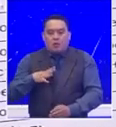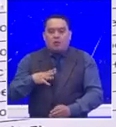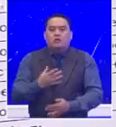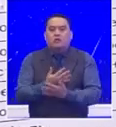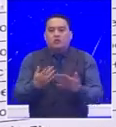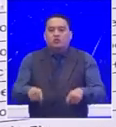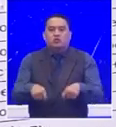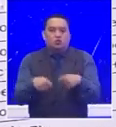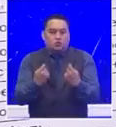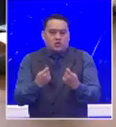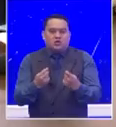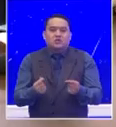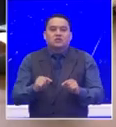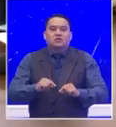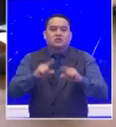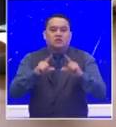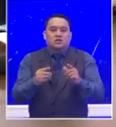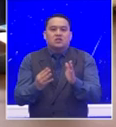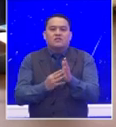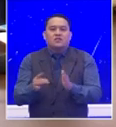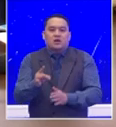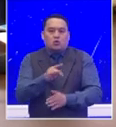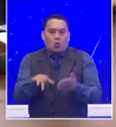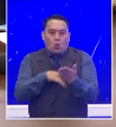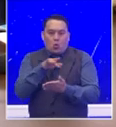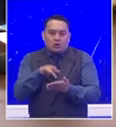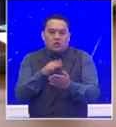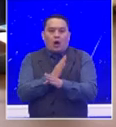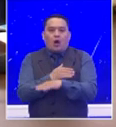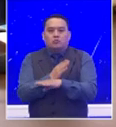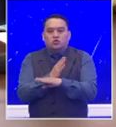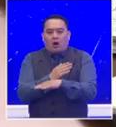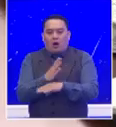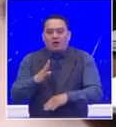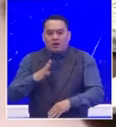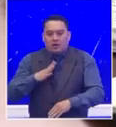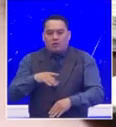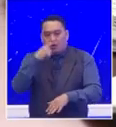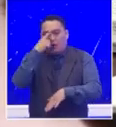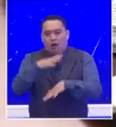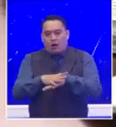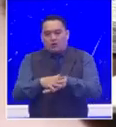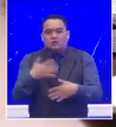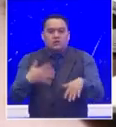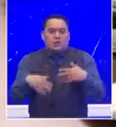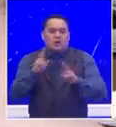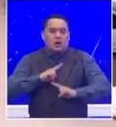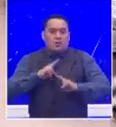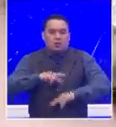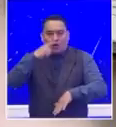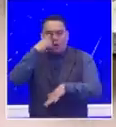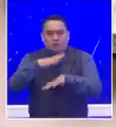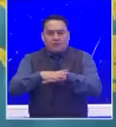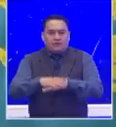ряд нарушений. Завышение имеет место в 9 районах и городе Капшагай. Как отметил Амандык Баталов, это результат слабой работы со стороны